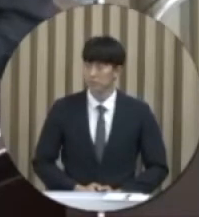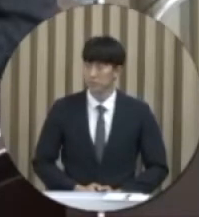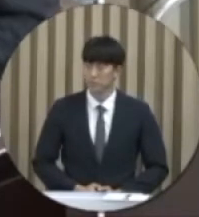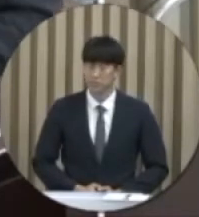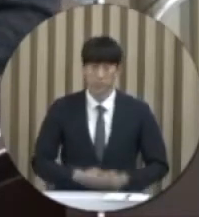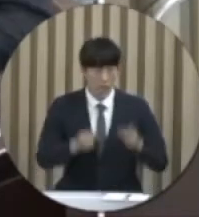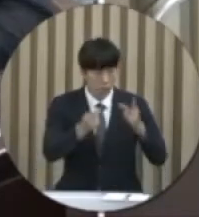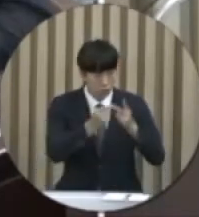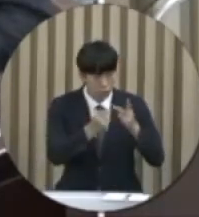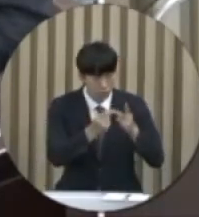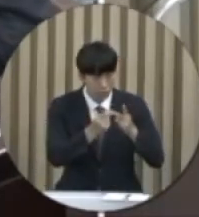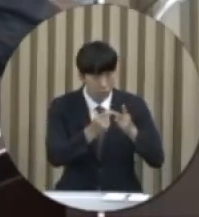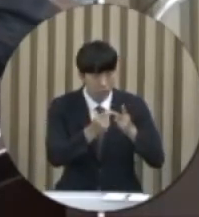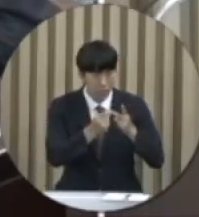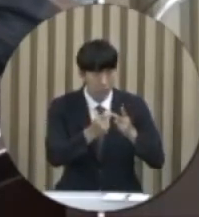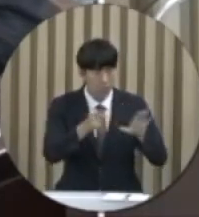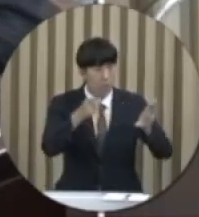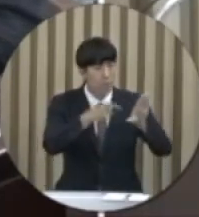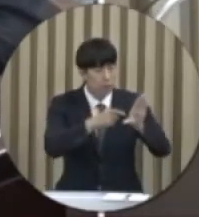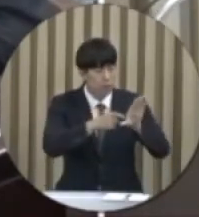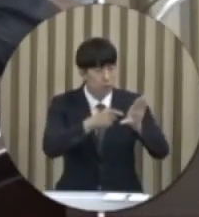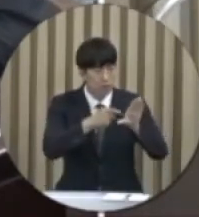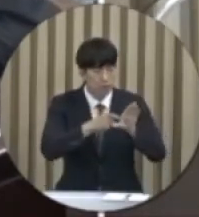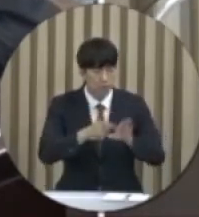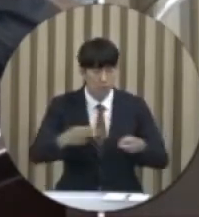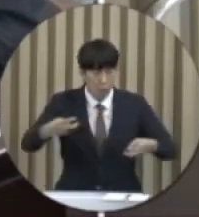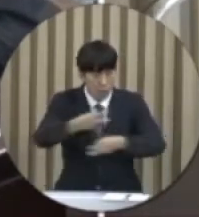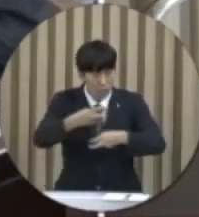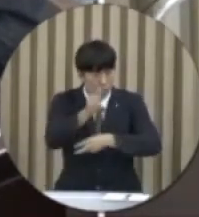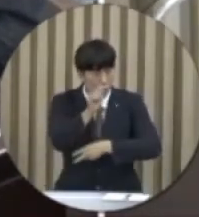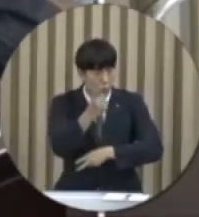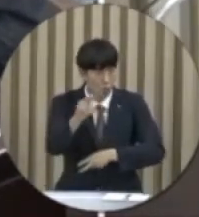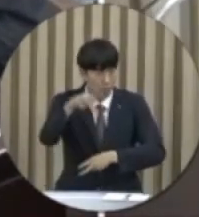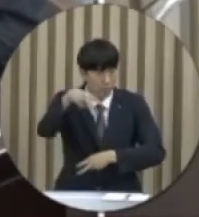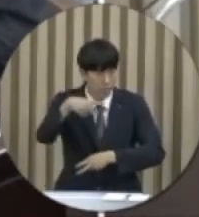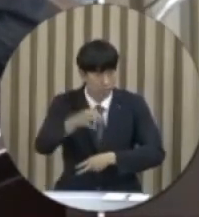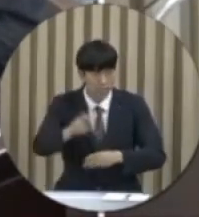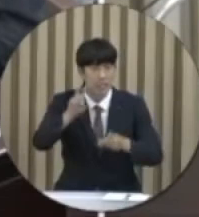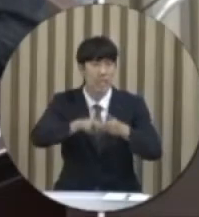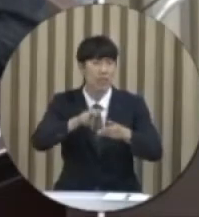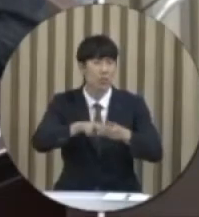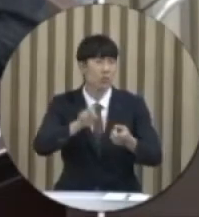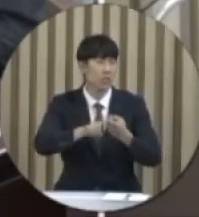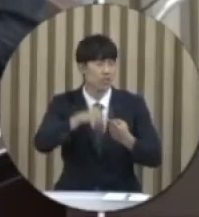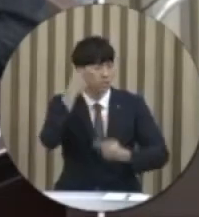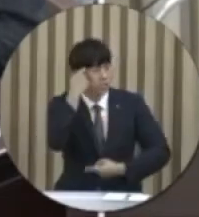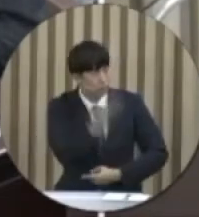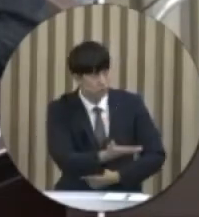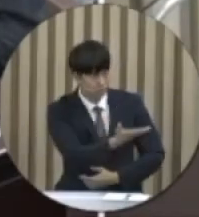네, 두 번째는 용접력 환승센터 계획에 관련돼서 질문드리도록 하겠습니다.